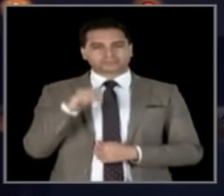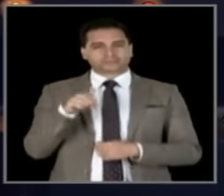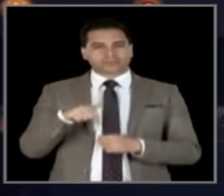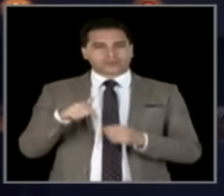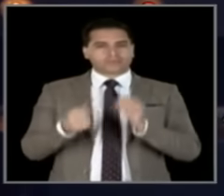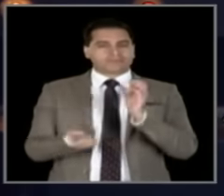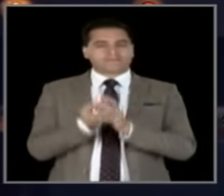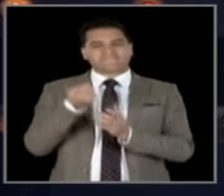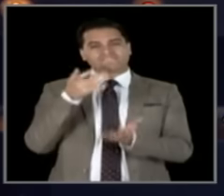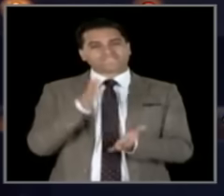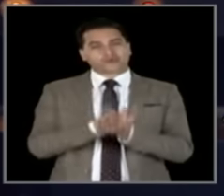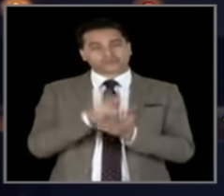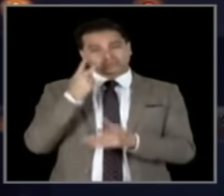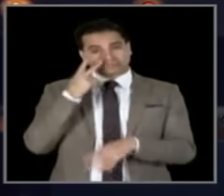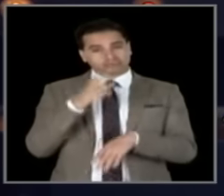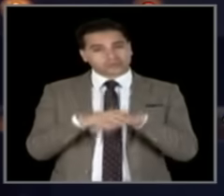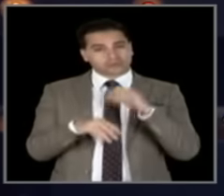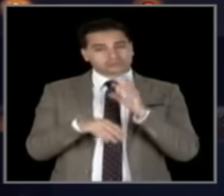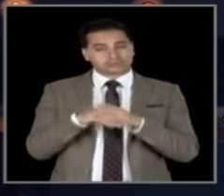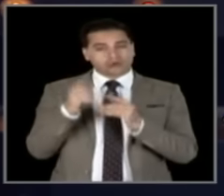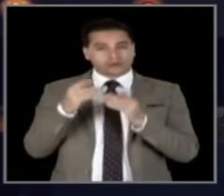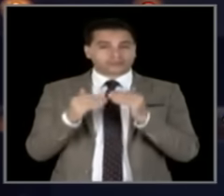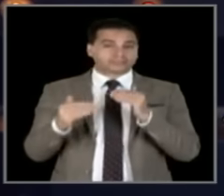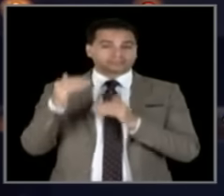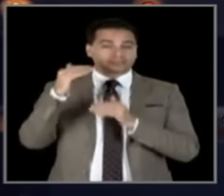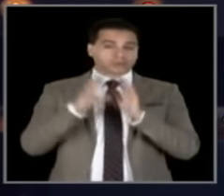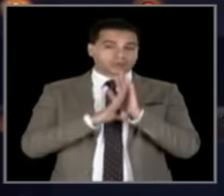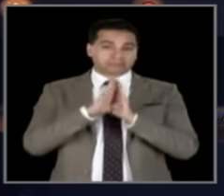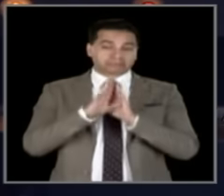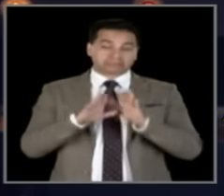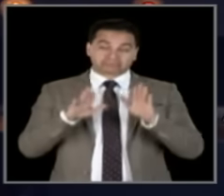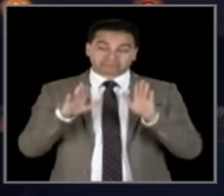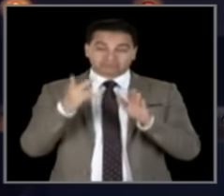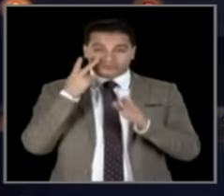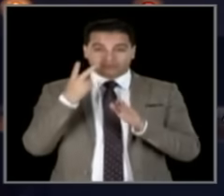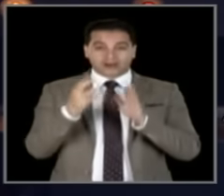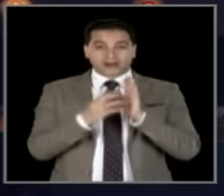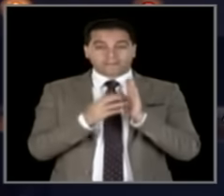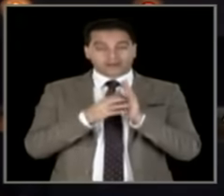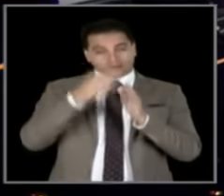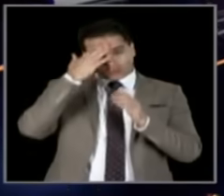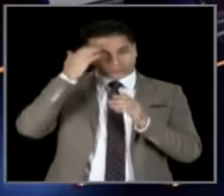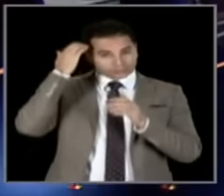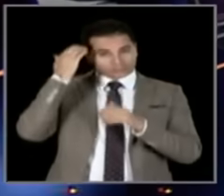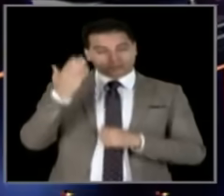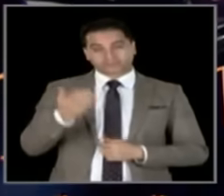النهاردة فرصتهم الوحيدة لتصحيح المسار. نرحب كلنا بجامعة أسيوط.